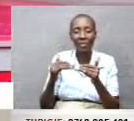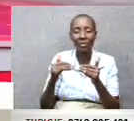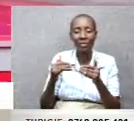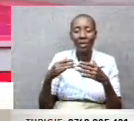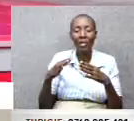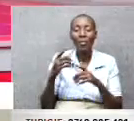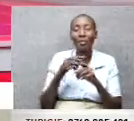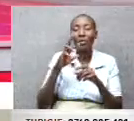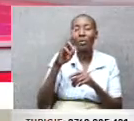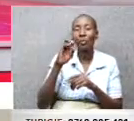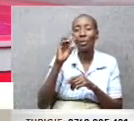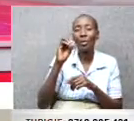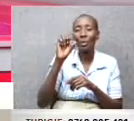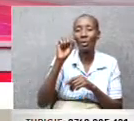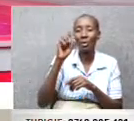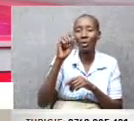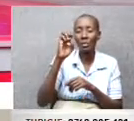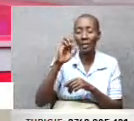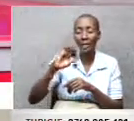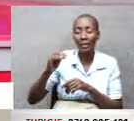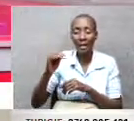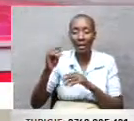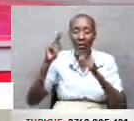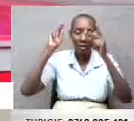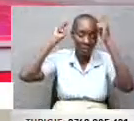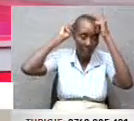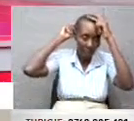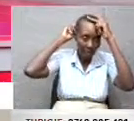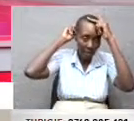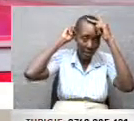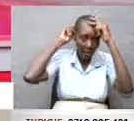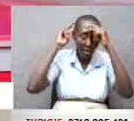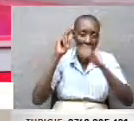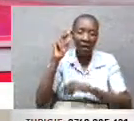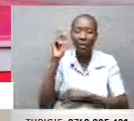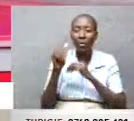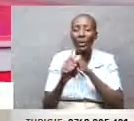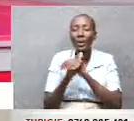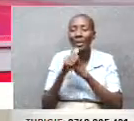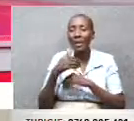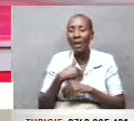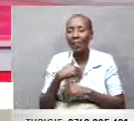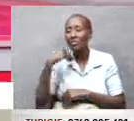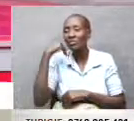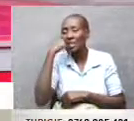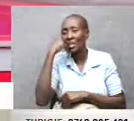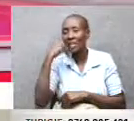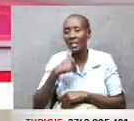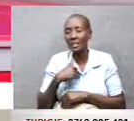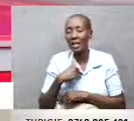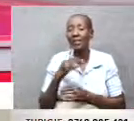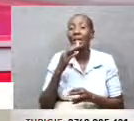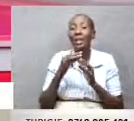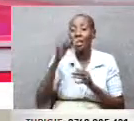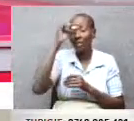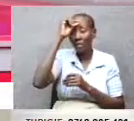wa roaster mine kwenye kaunti ya Kakamega wamo katika hatari ya kupata magonjwa ya mlipuko iwapo serikali ya Gavana Wycliffe